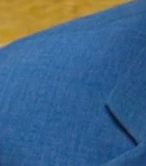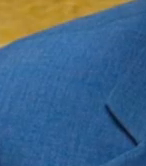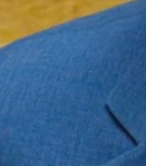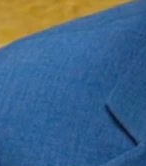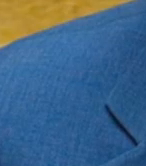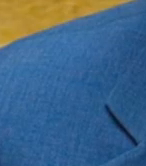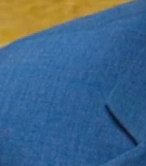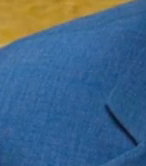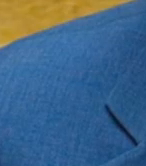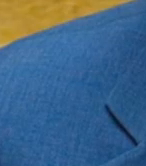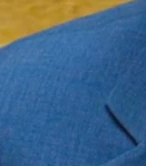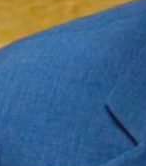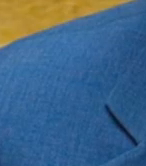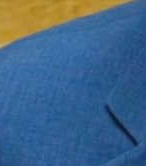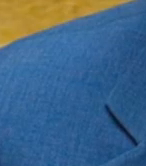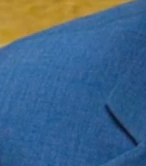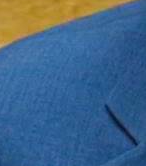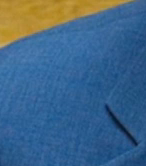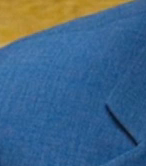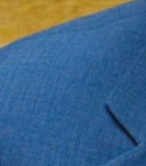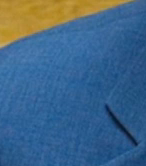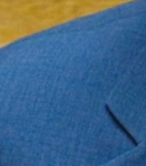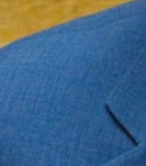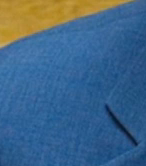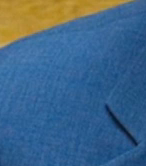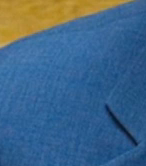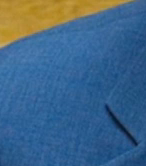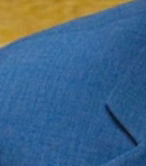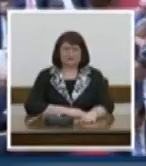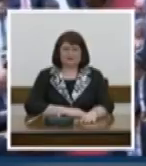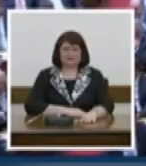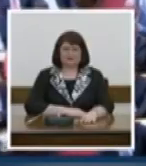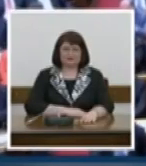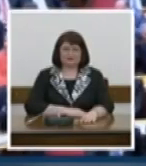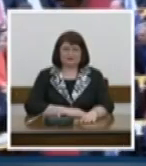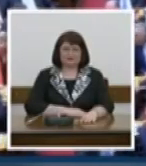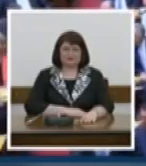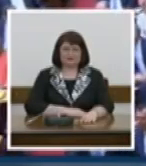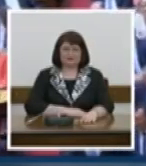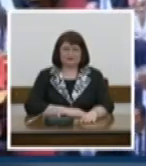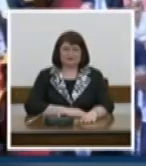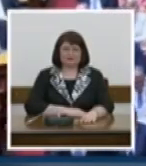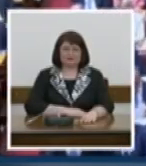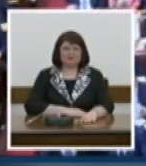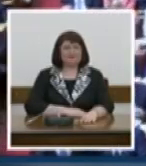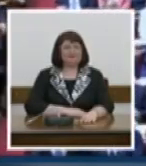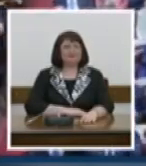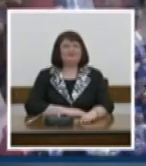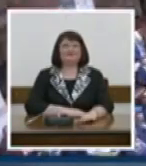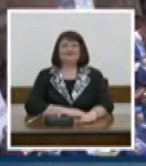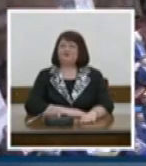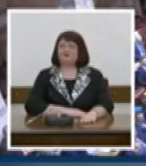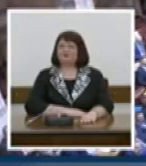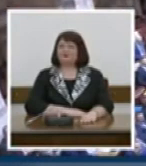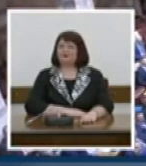Νίκος Καραθανασόπουλος, που εξελέγει για πρώτη φορά βουλευτή στις εκλογές του 2007. Ραγδαίες εξελίξεις και στην κοινοβουλευτική ομάδα